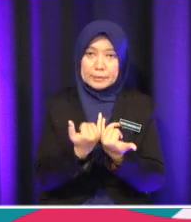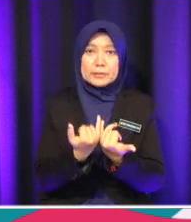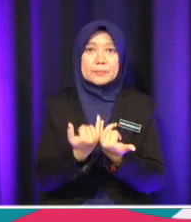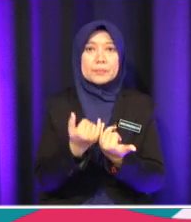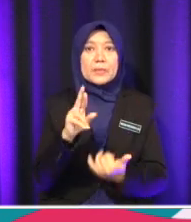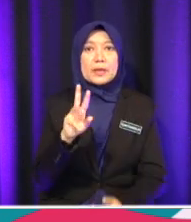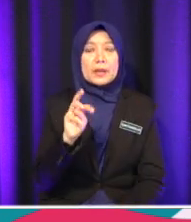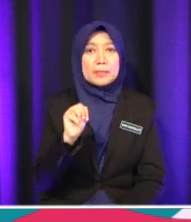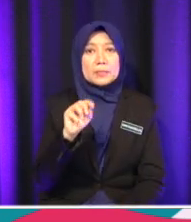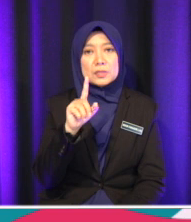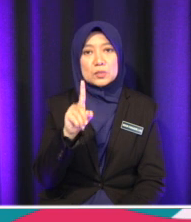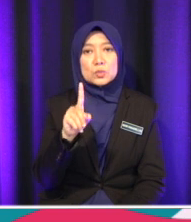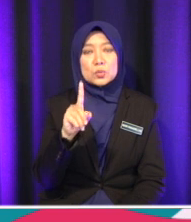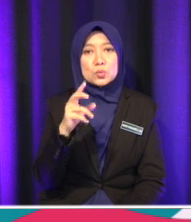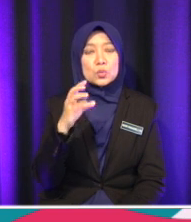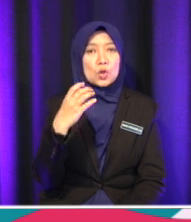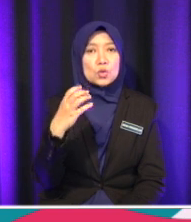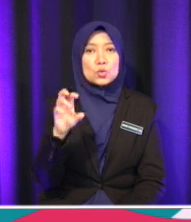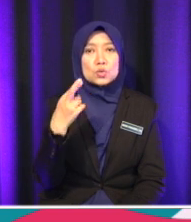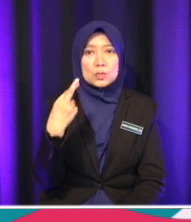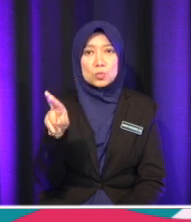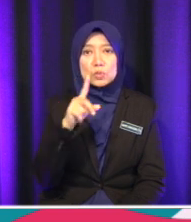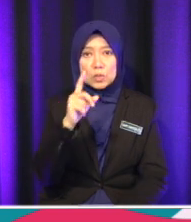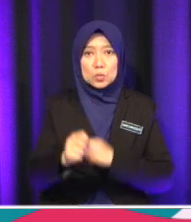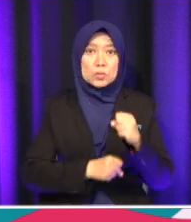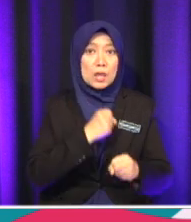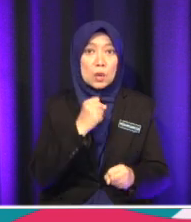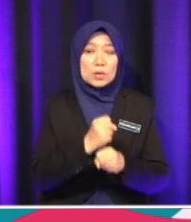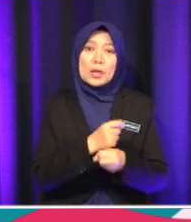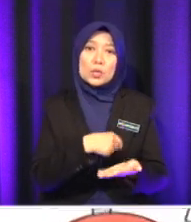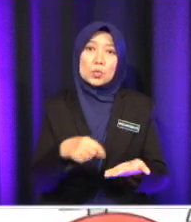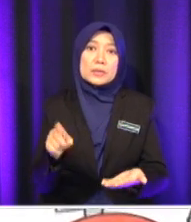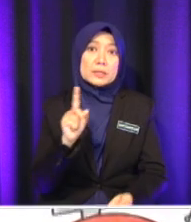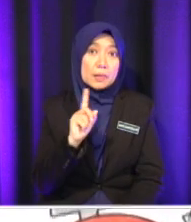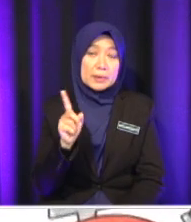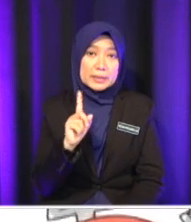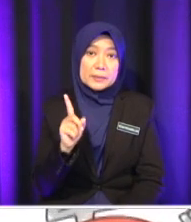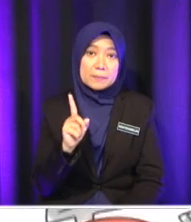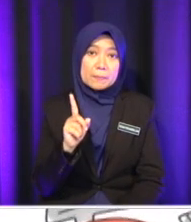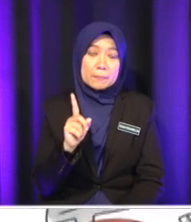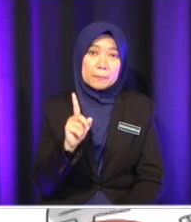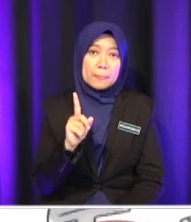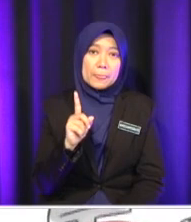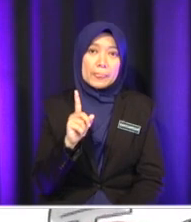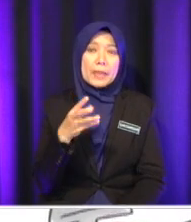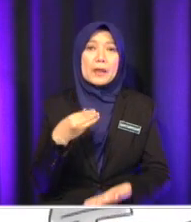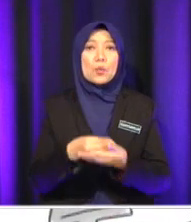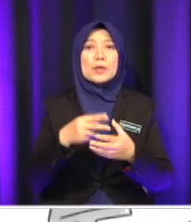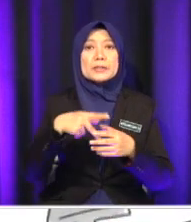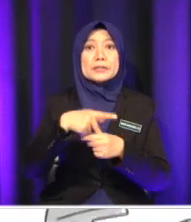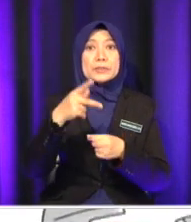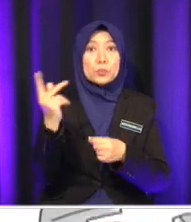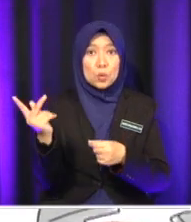RM 100.000 setahun ini kita naik sebelah mana nih ini pun ada pengairan uang keluar